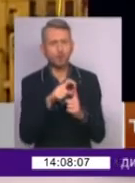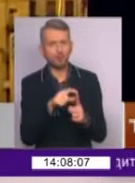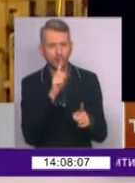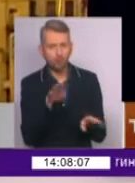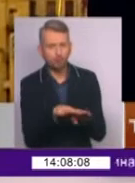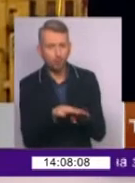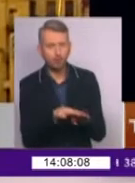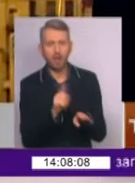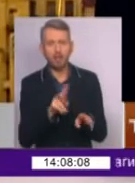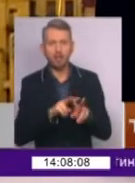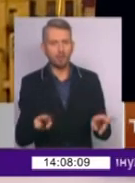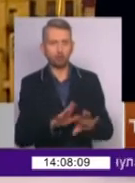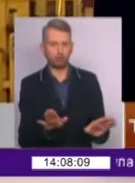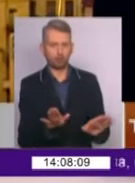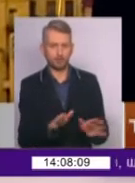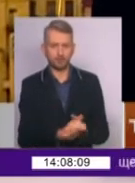не тотожні.